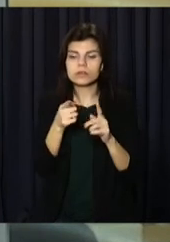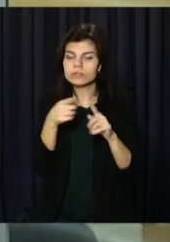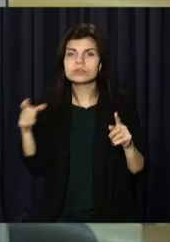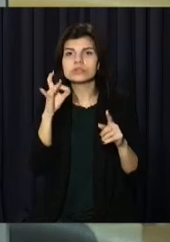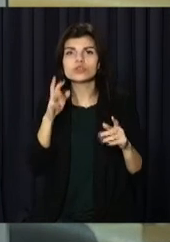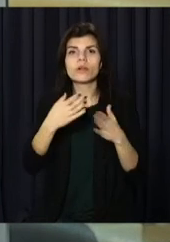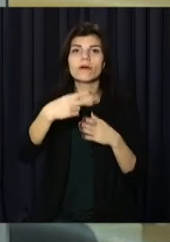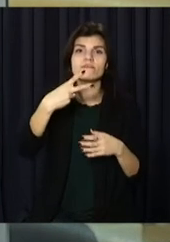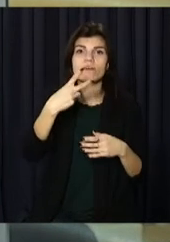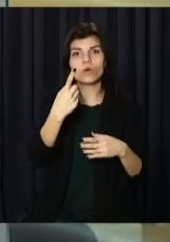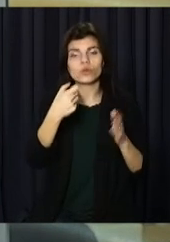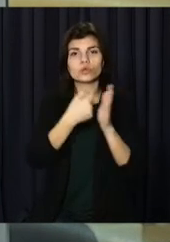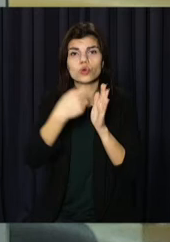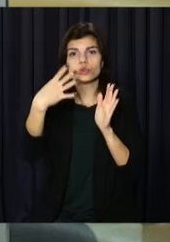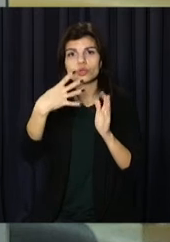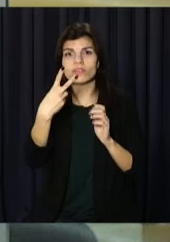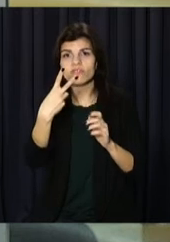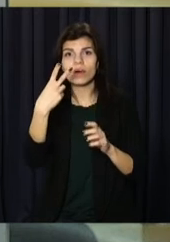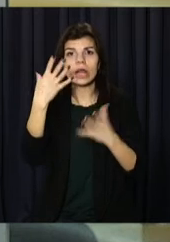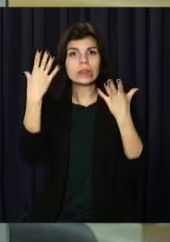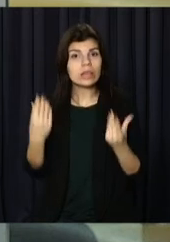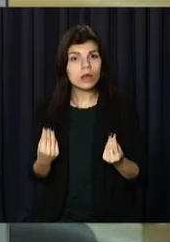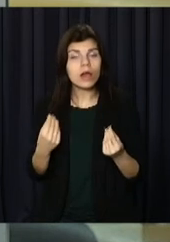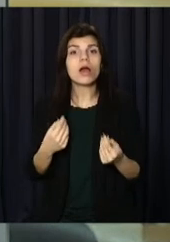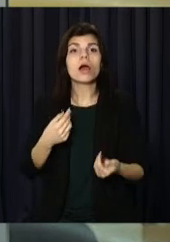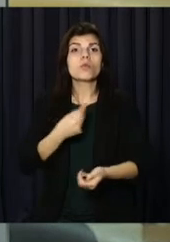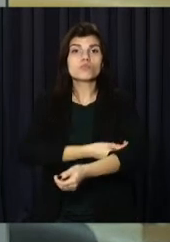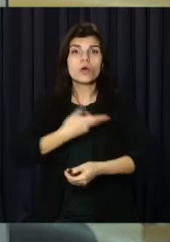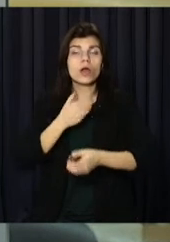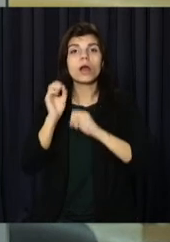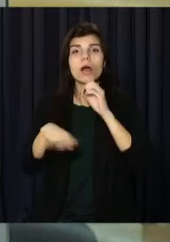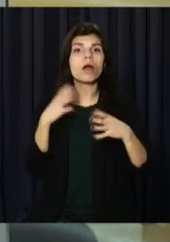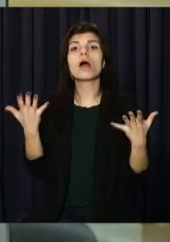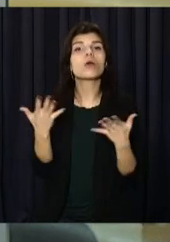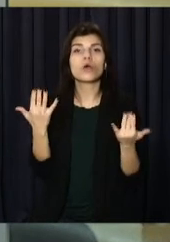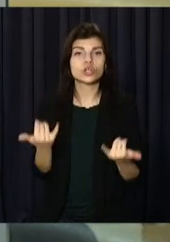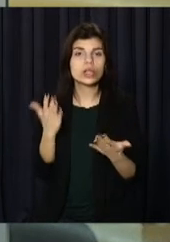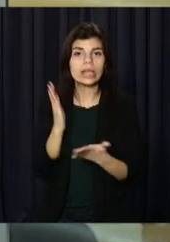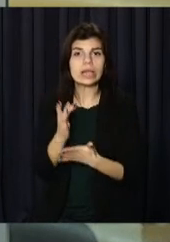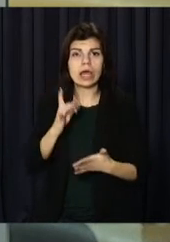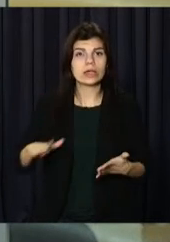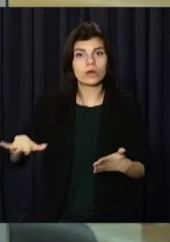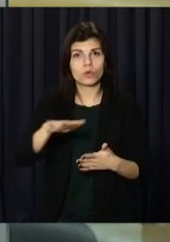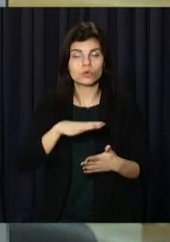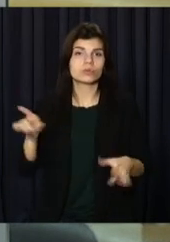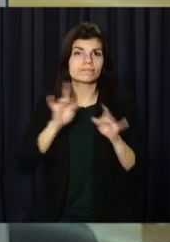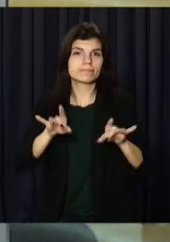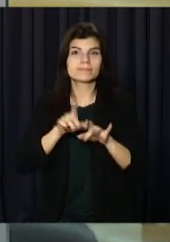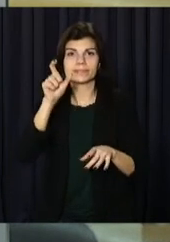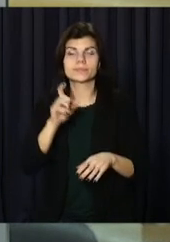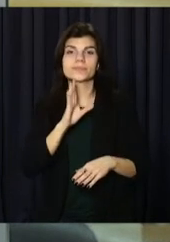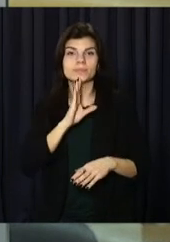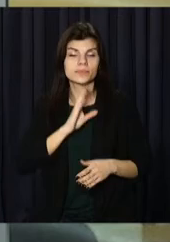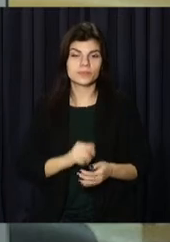зберігання від 21 до 42 діб. Тож, який донорський потенціал на сьогодні має наш регіон, Анастасія Вільхова розповість.